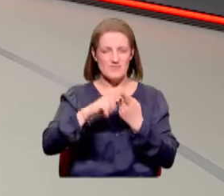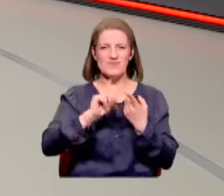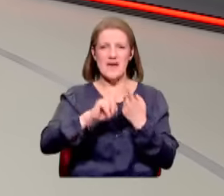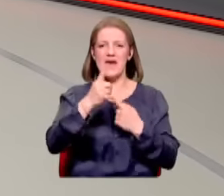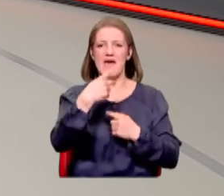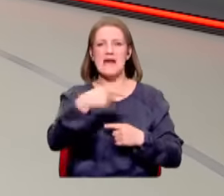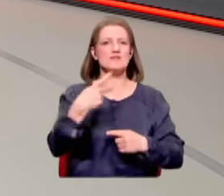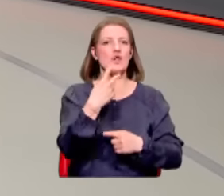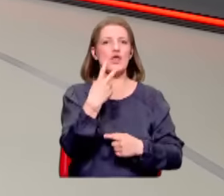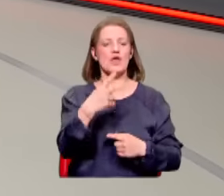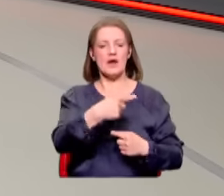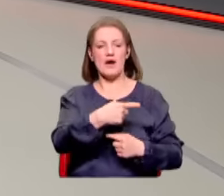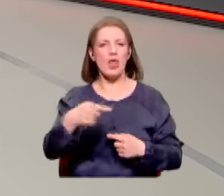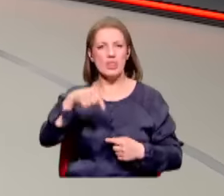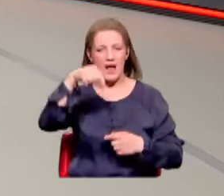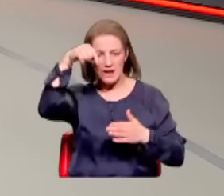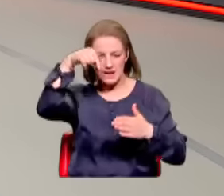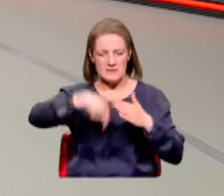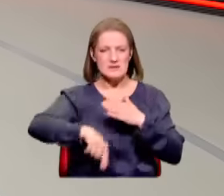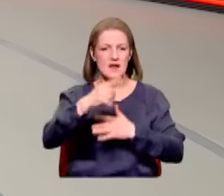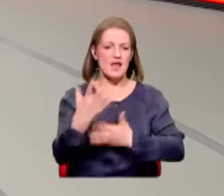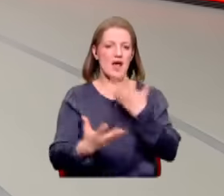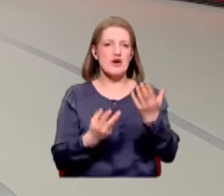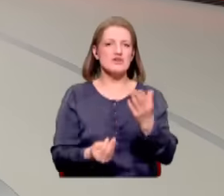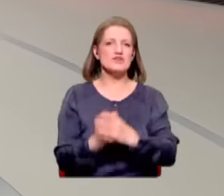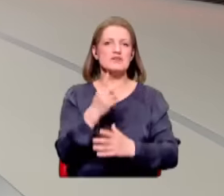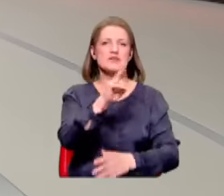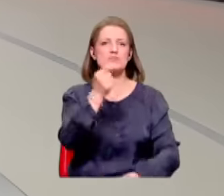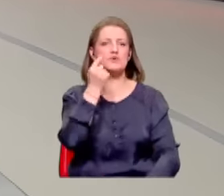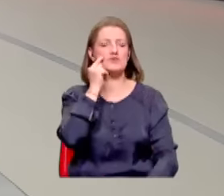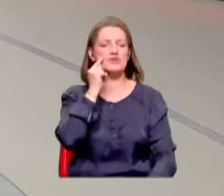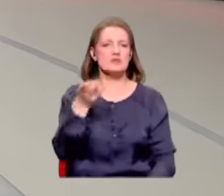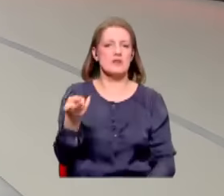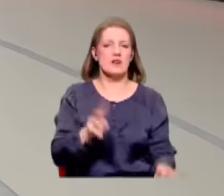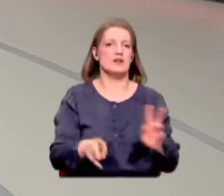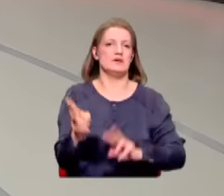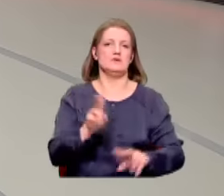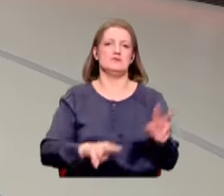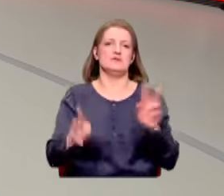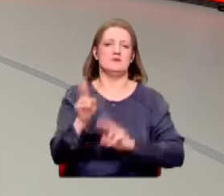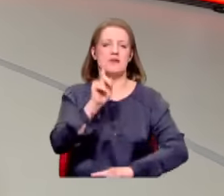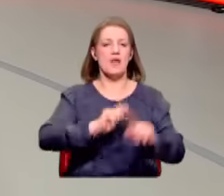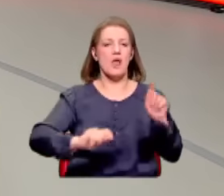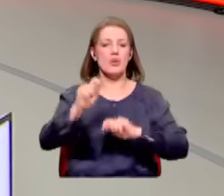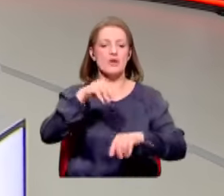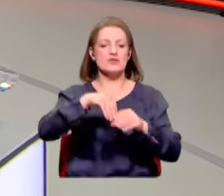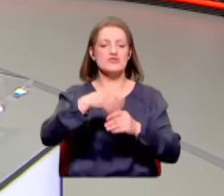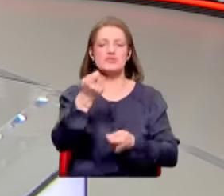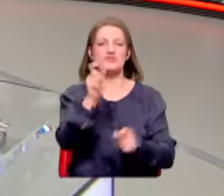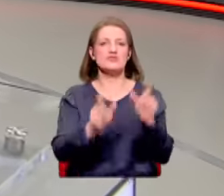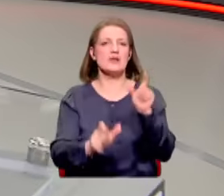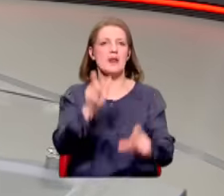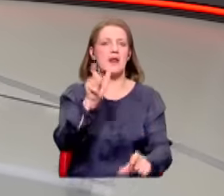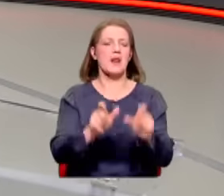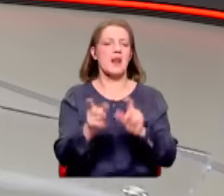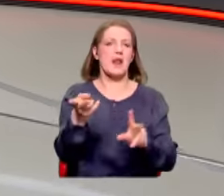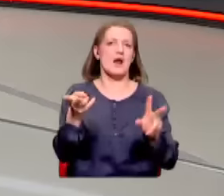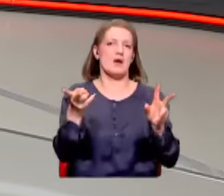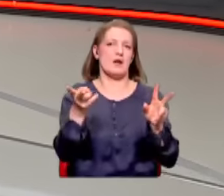çıktı. 29 kişi yangında can verdi. Orada çalışan, tadilatta çalışan işçiler olduğu söyleniyor.